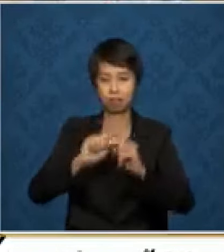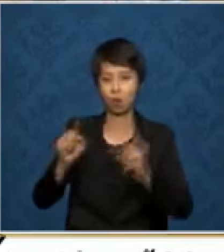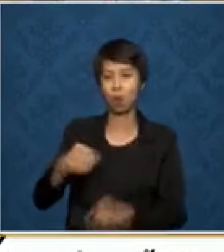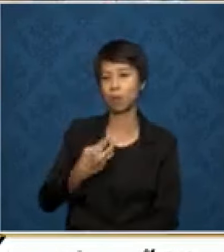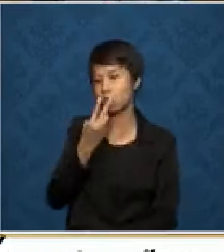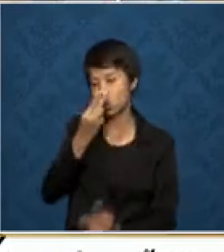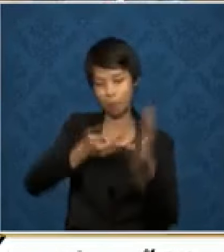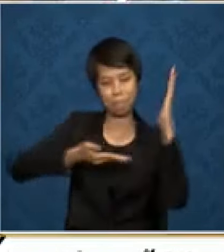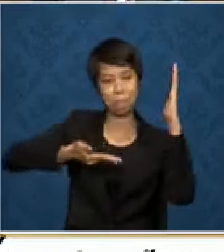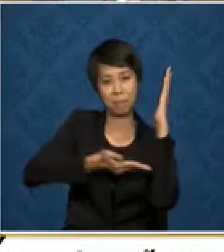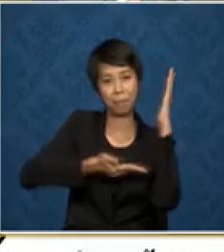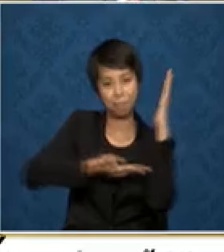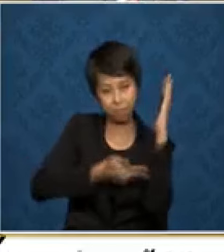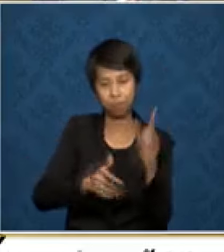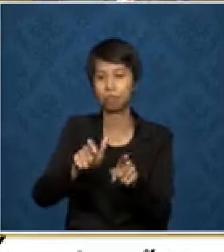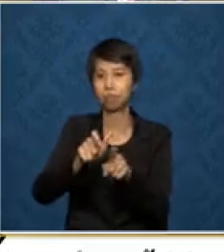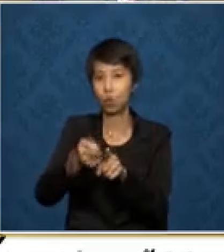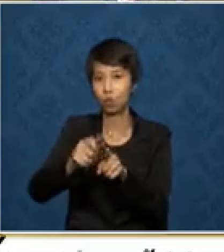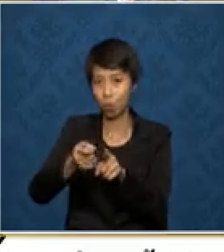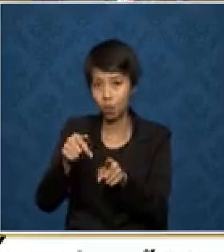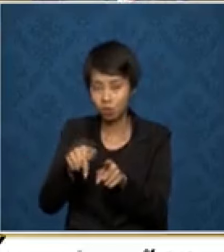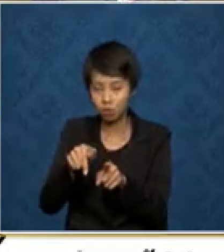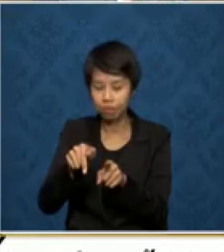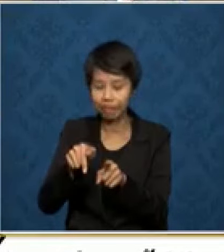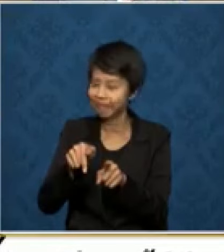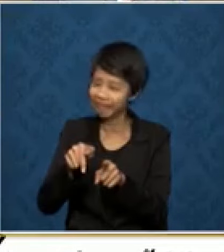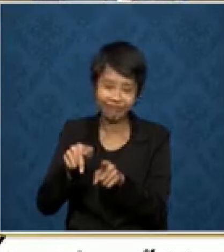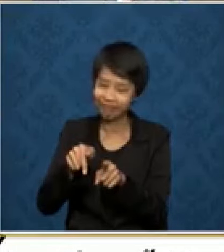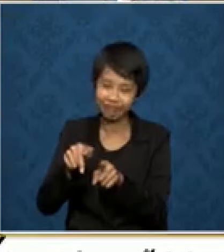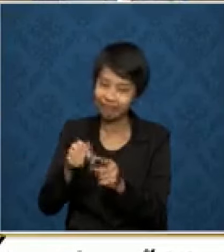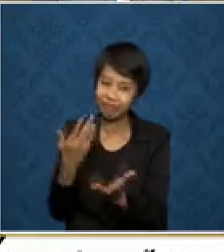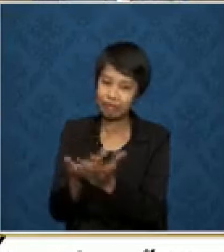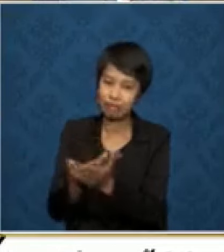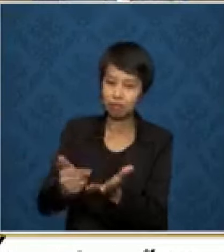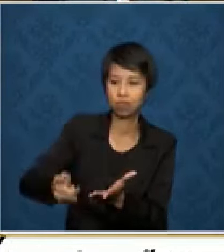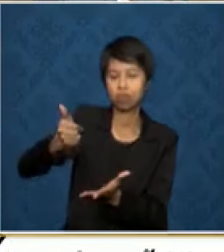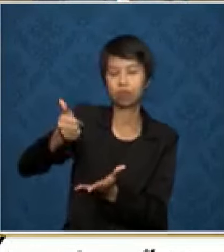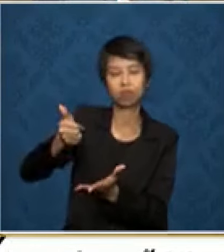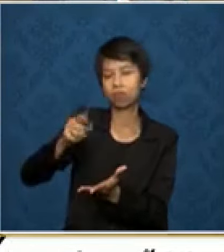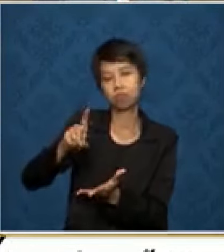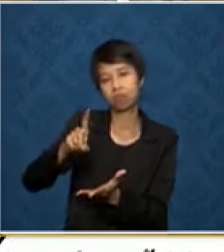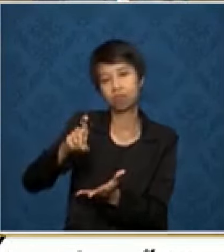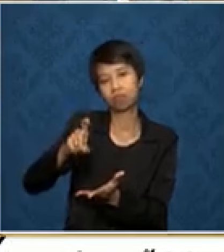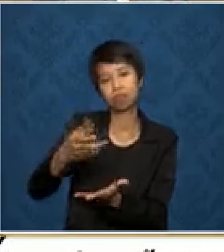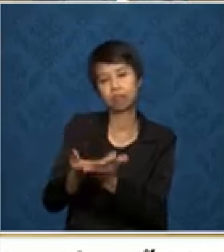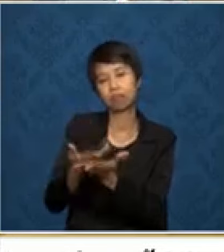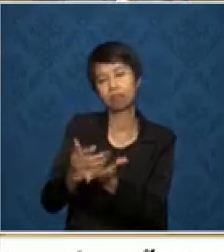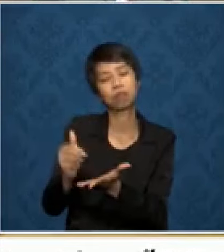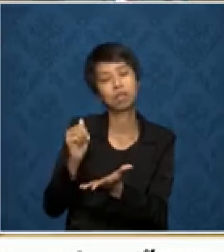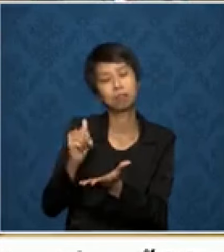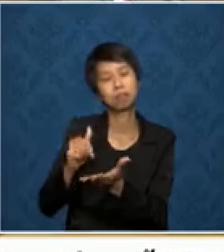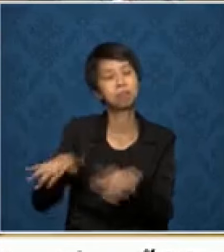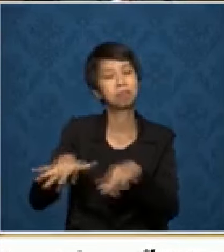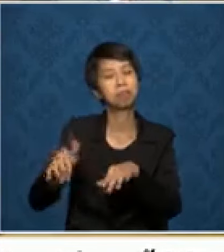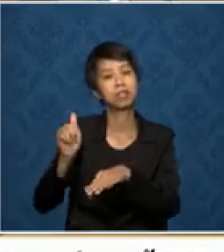ปาล์มข้าวโพดมันไม่ได้ดีขึ้นนะครับราคาทรงงข้าว